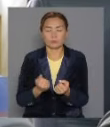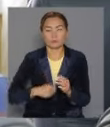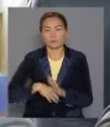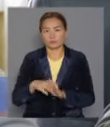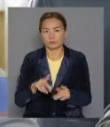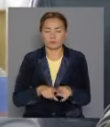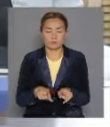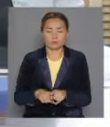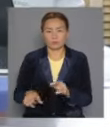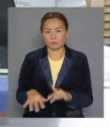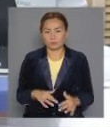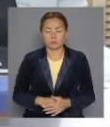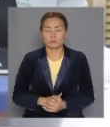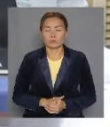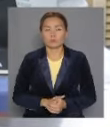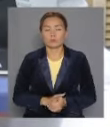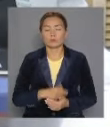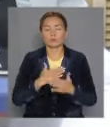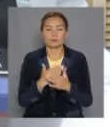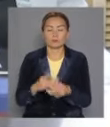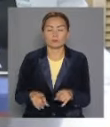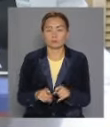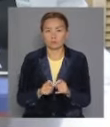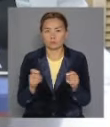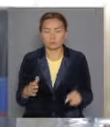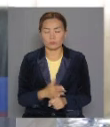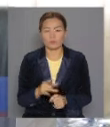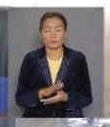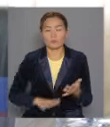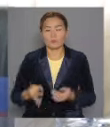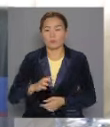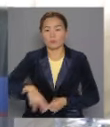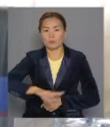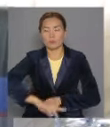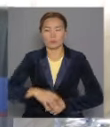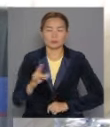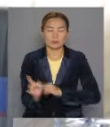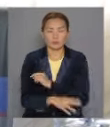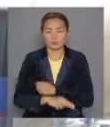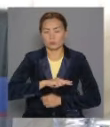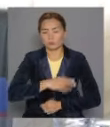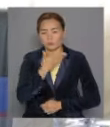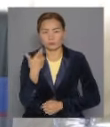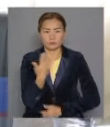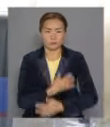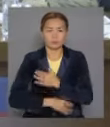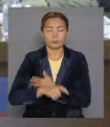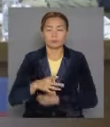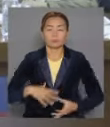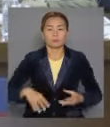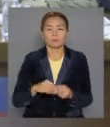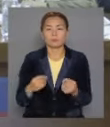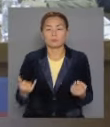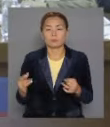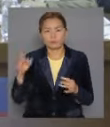жақсартуға бағытталған шаралар мен көрсетілген көмектермен таныстырды. Сонымен қатар облыстағы кедейлік, жұмыссыздық, мүгедектігі бар адам